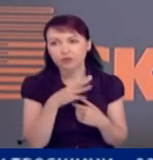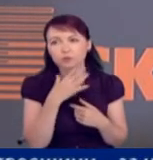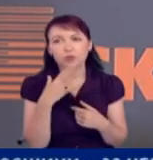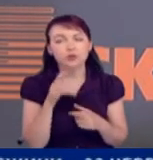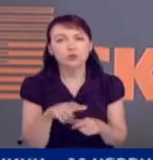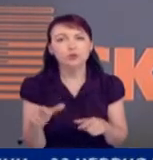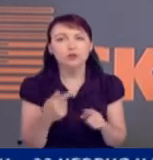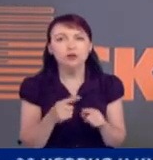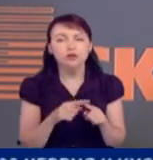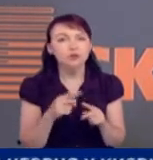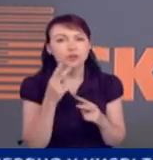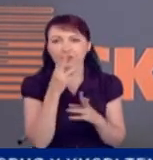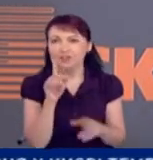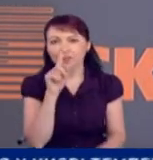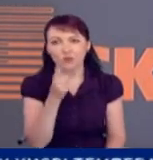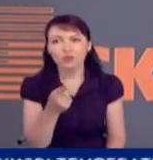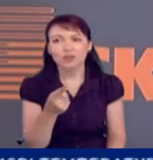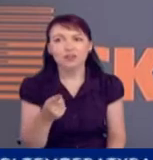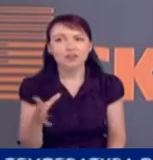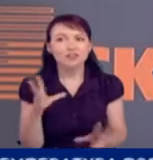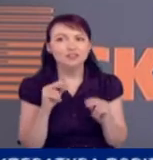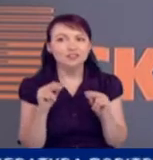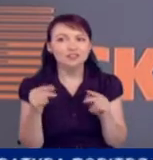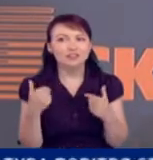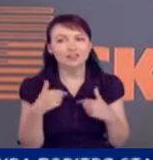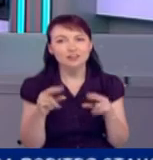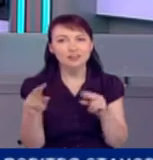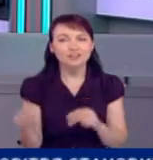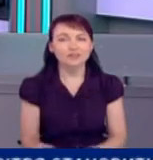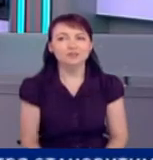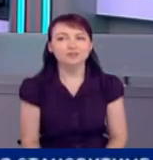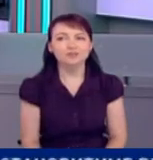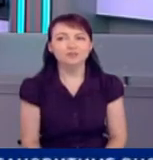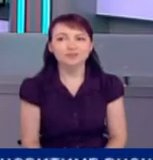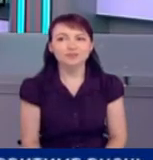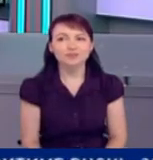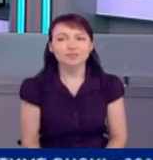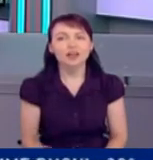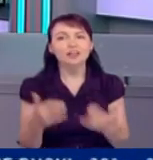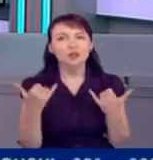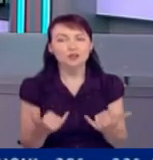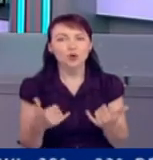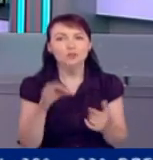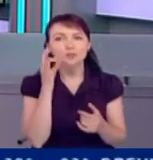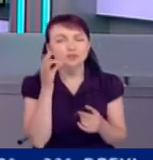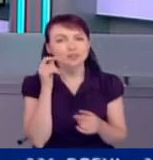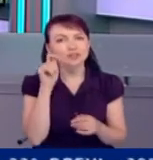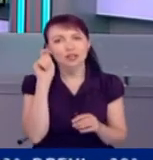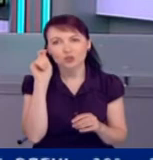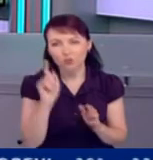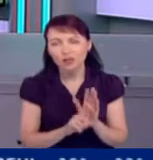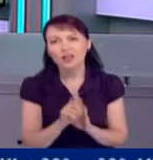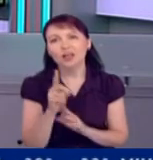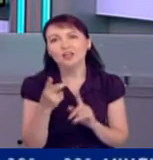людей, которые не видел год. Все счастливее, я счастливее. Ну, а сьогодні у Мінську стартували